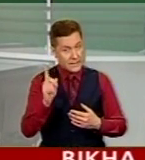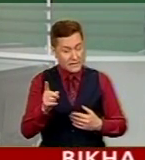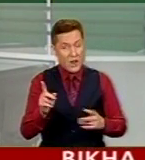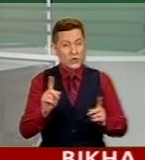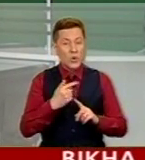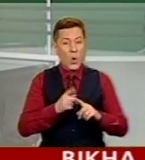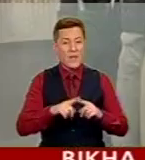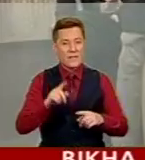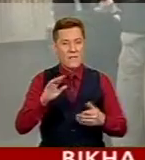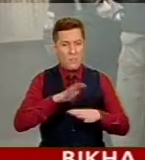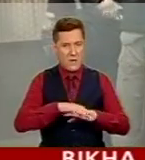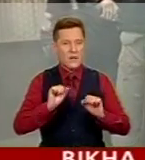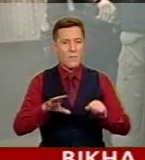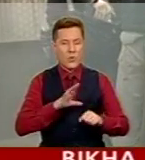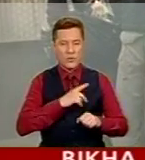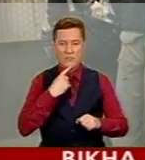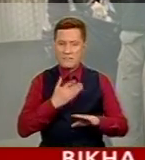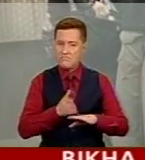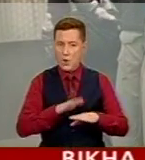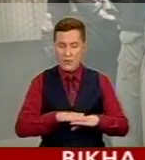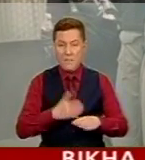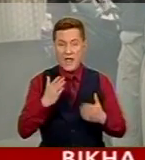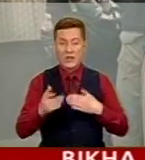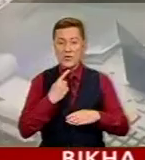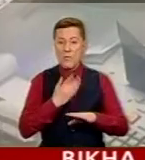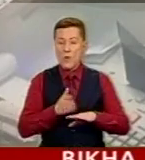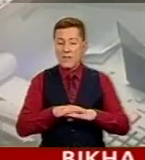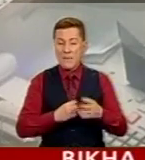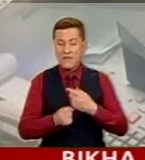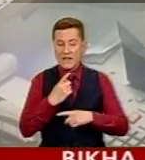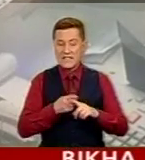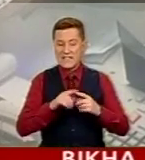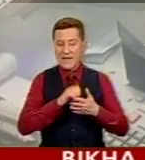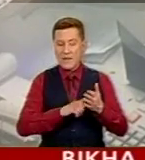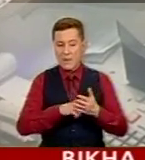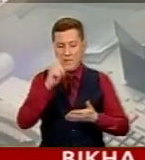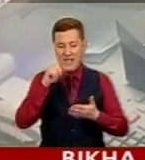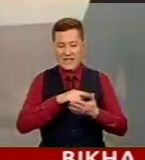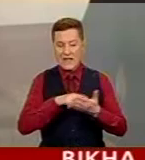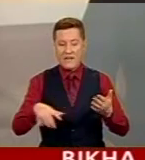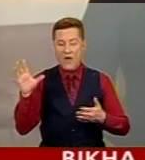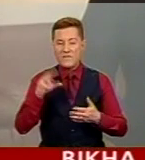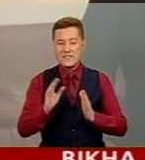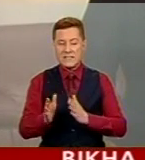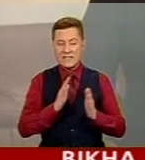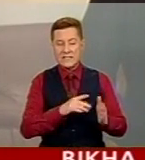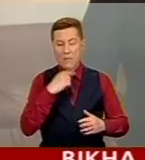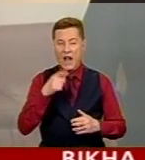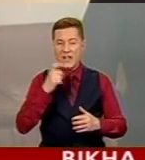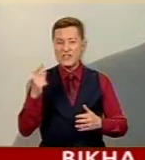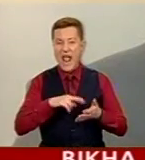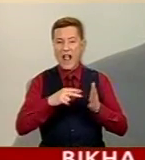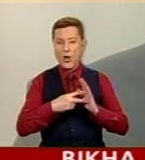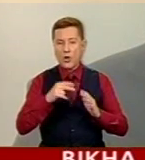этого банка могут быть проблемы. Якщо ті проблеми в банку й виникли, це теж не привід не довіряти усій системі, каже економіст Андрій